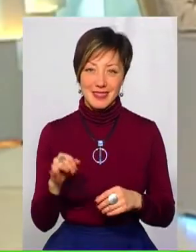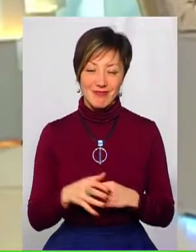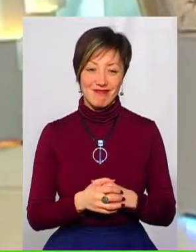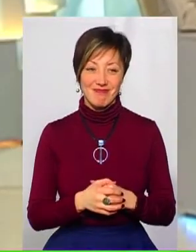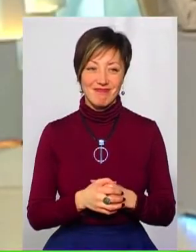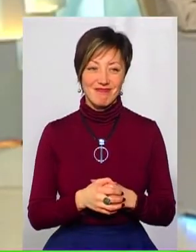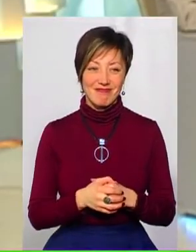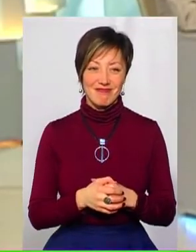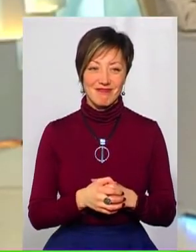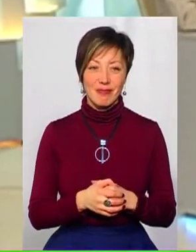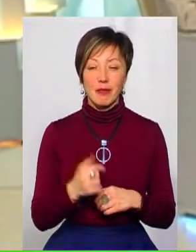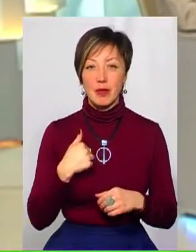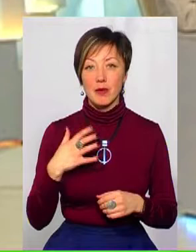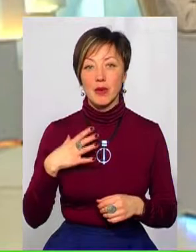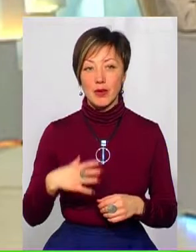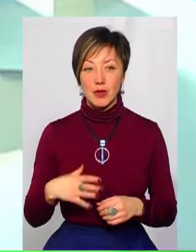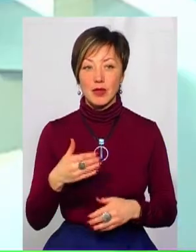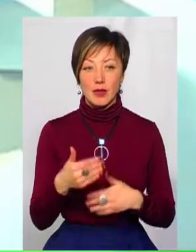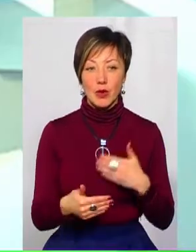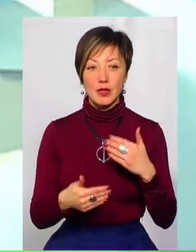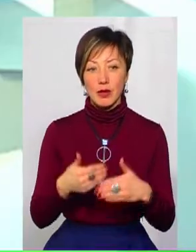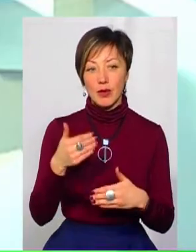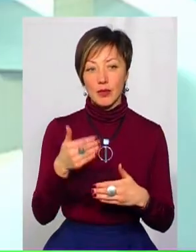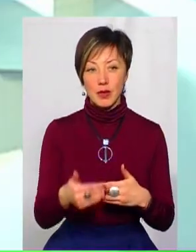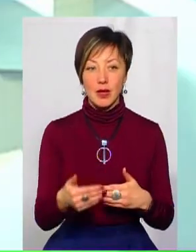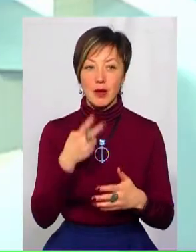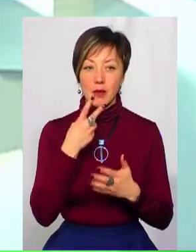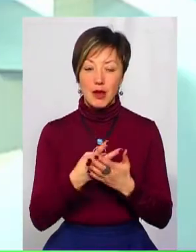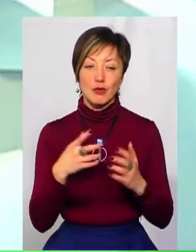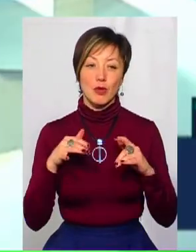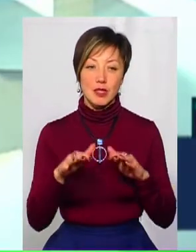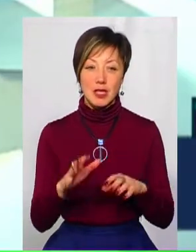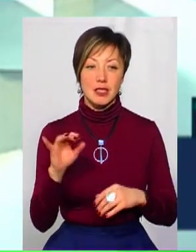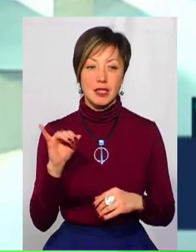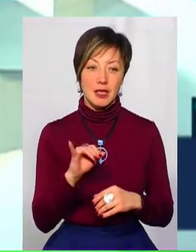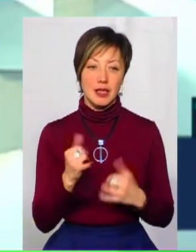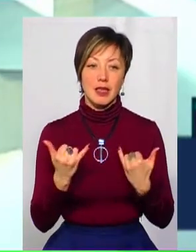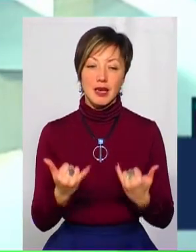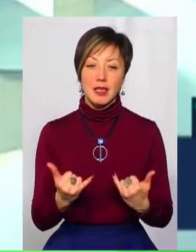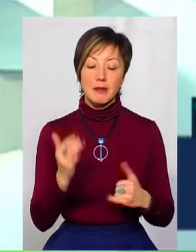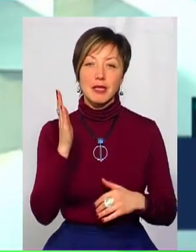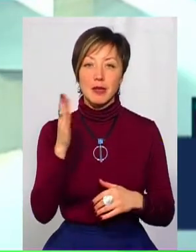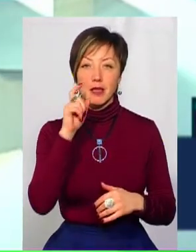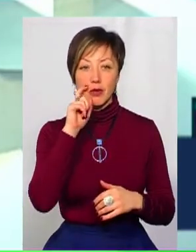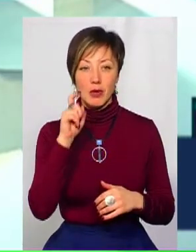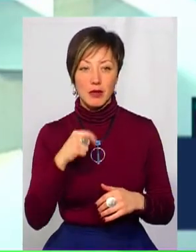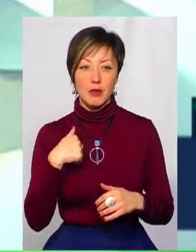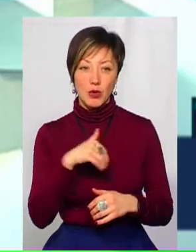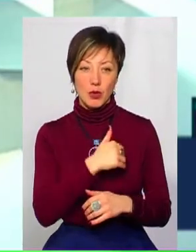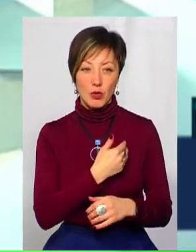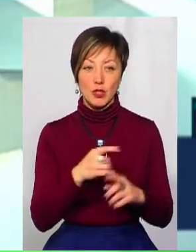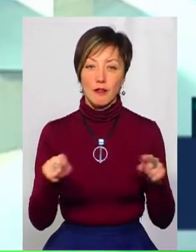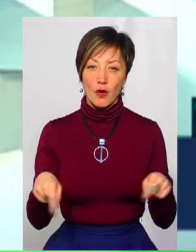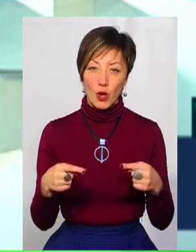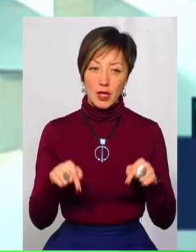блогер-мільйонник. Ні. Мені приходиться крок за кроком, і, слава Богу, я бачу процес, і наразі перспективи України мені хочеться